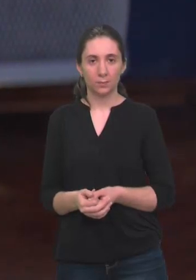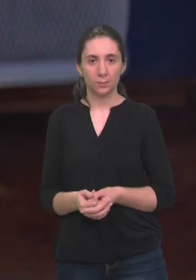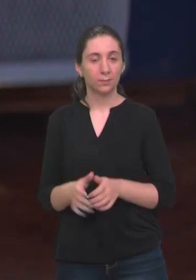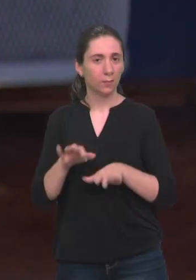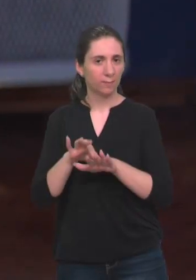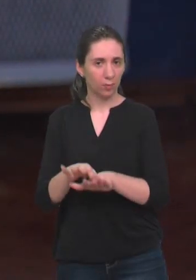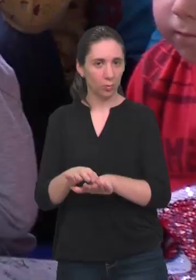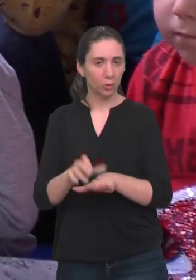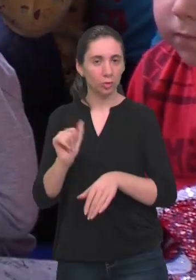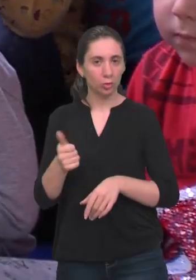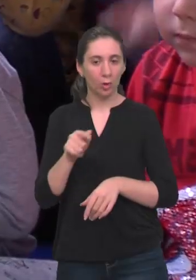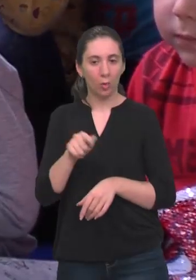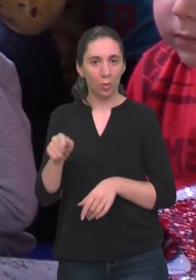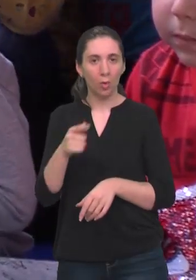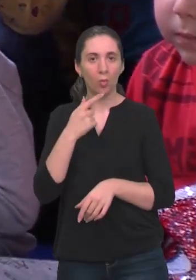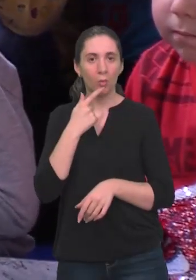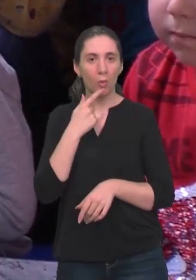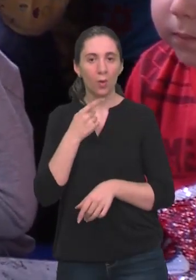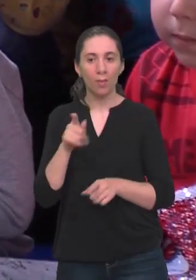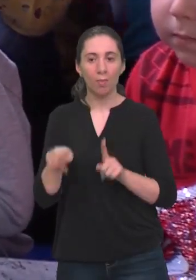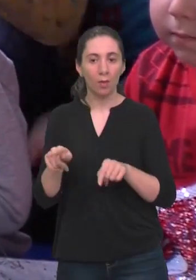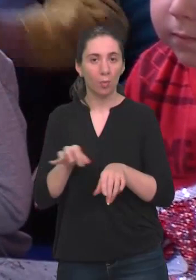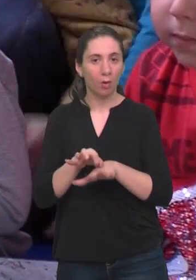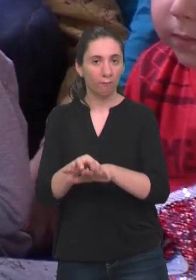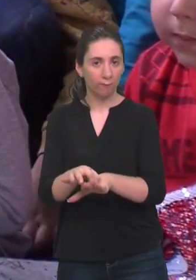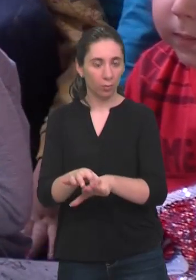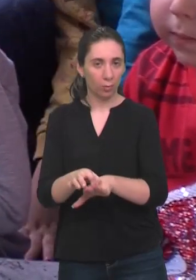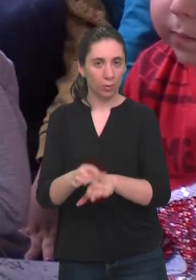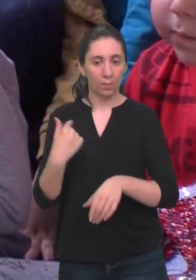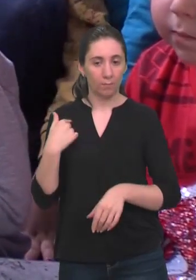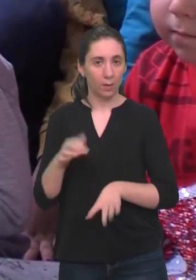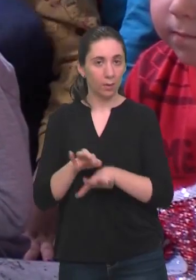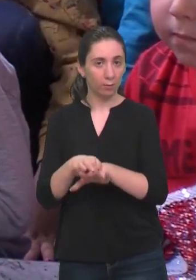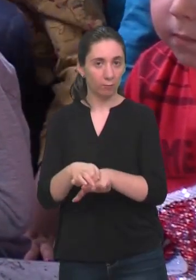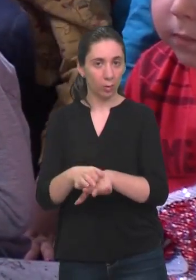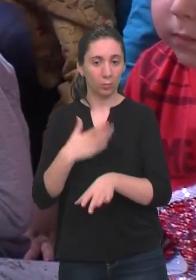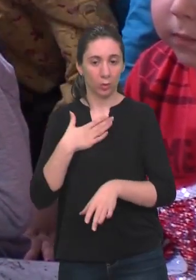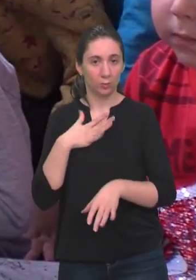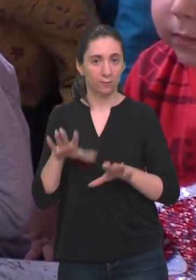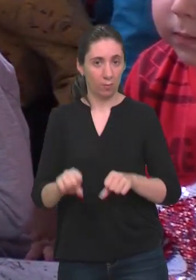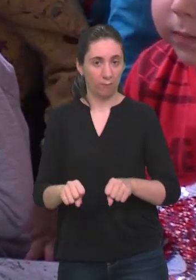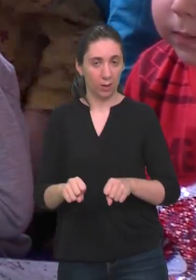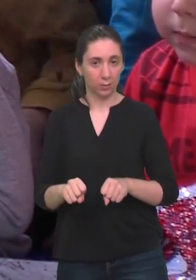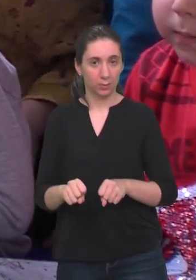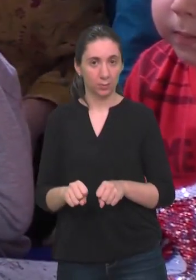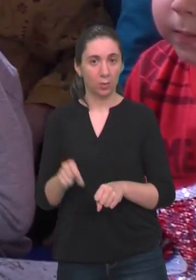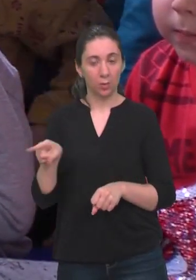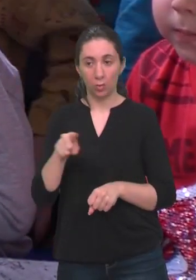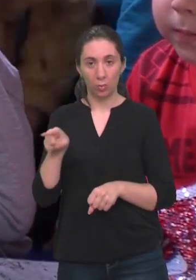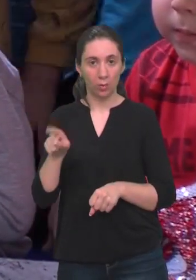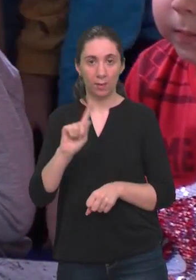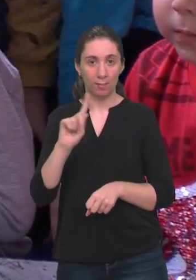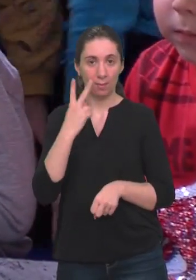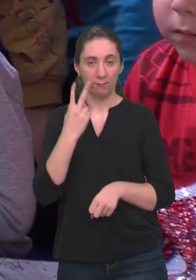Vodič je onaj koji nekoga vodi. Mi vodimo svoje vlasnike jer oni ne